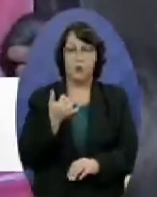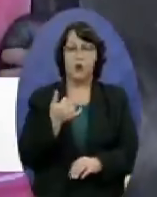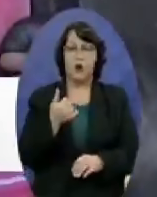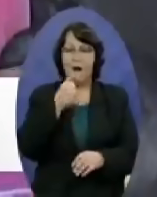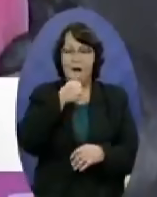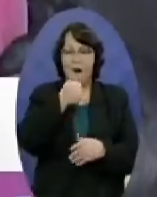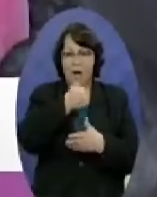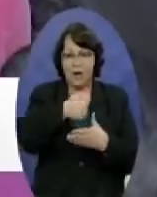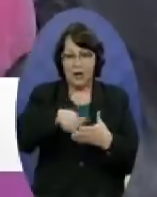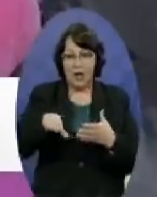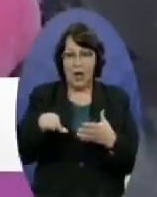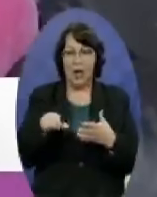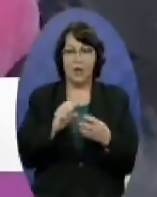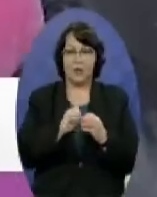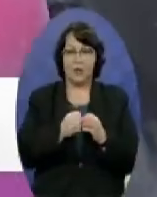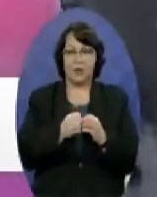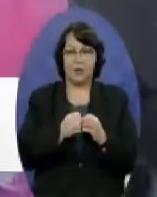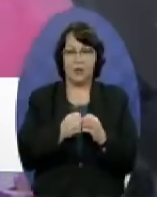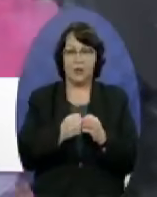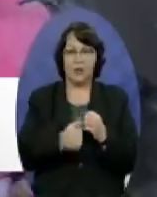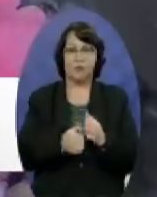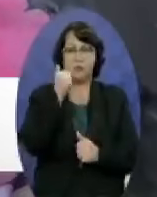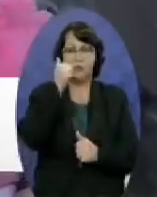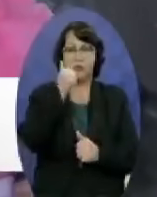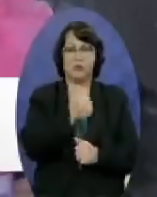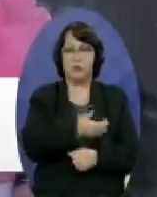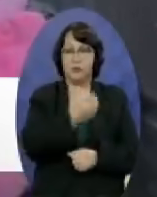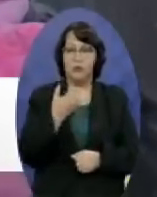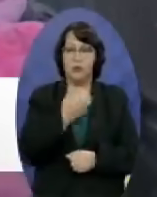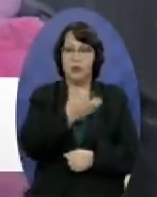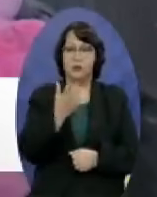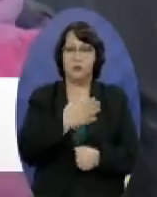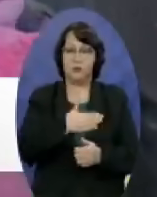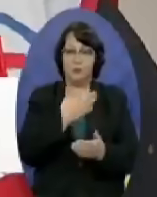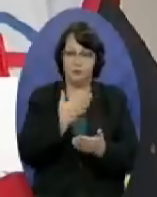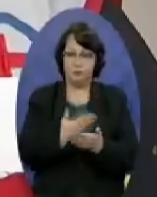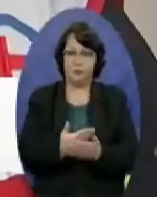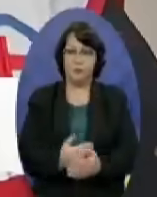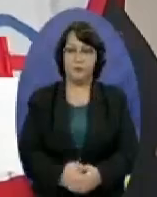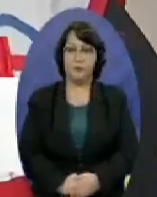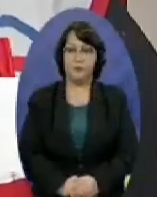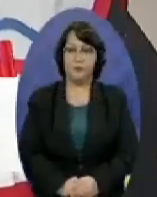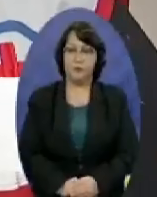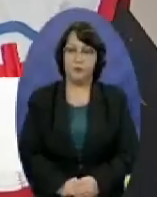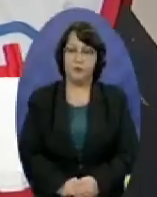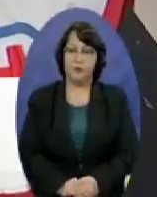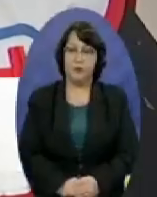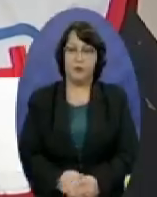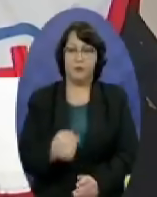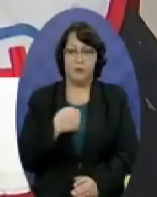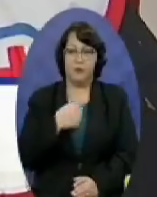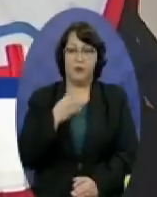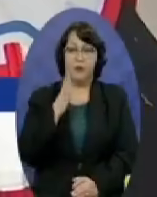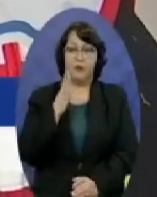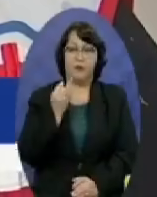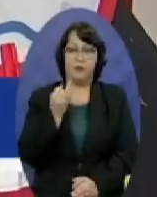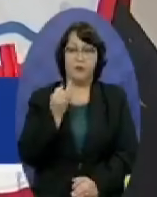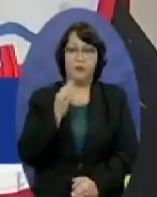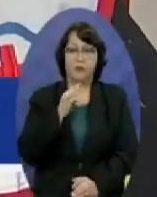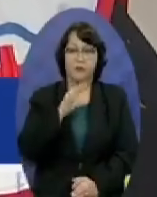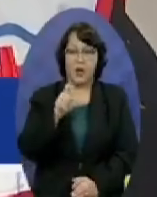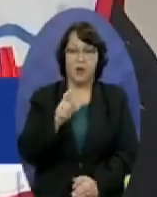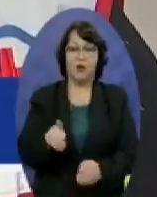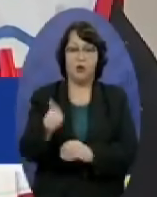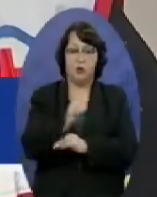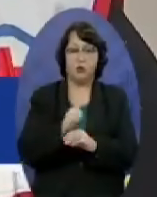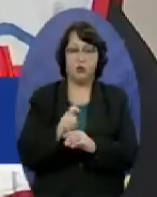хагалгаанд амжилттай орж ирлээ. Тэгээд та бүхэнд баярлалаа гэж хэл. Би бол одоо Виши хотын одоо хотод